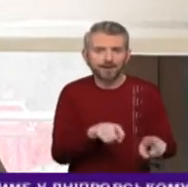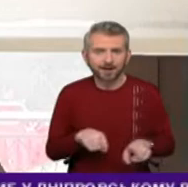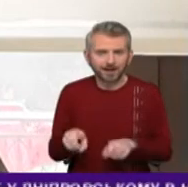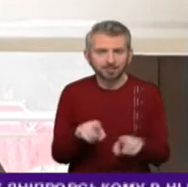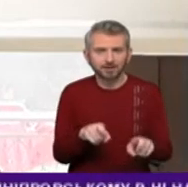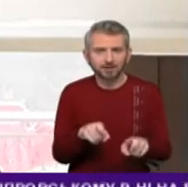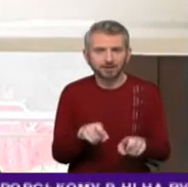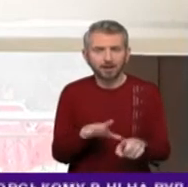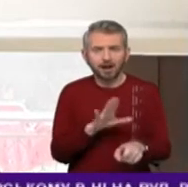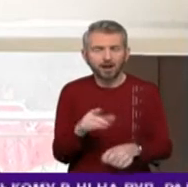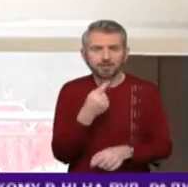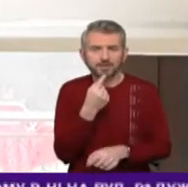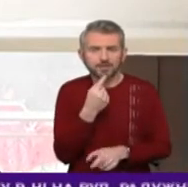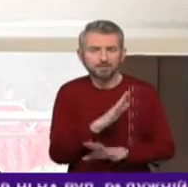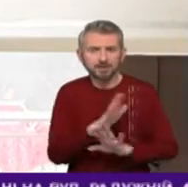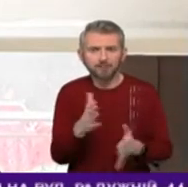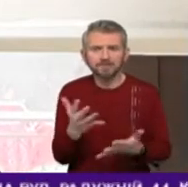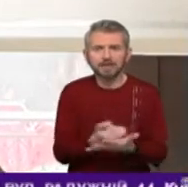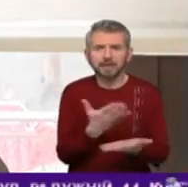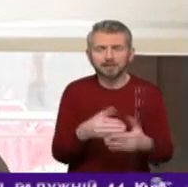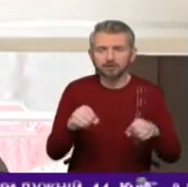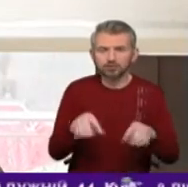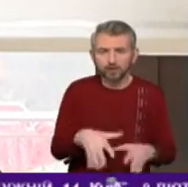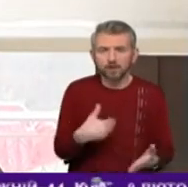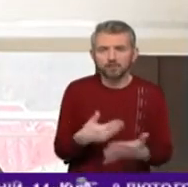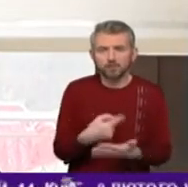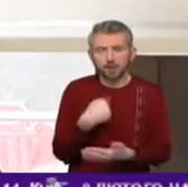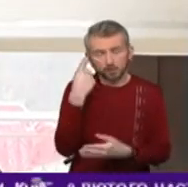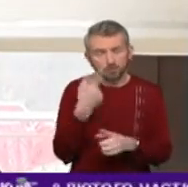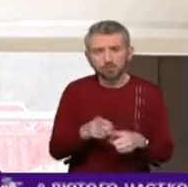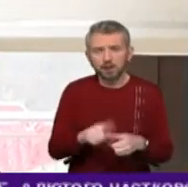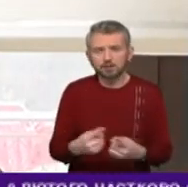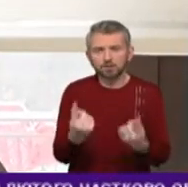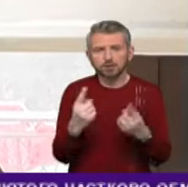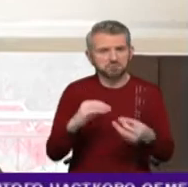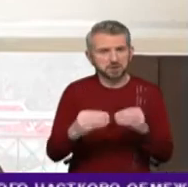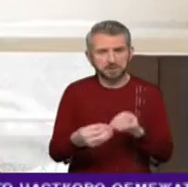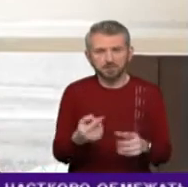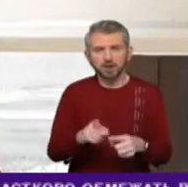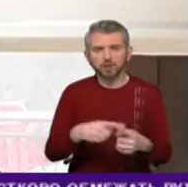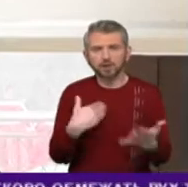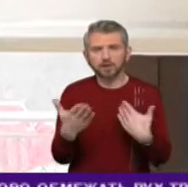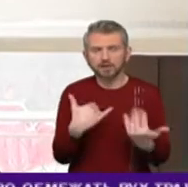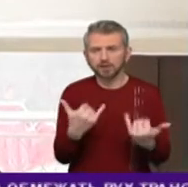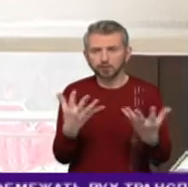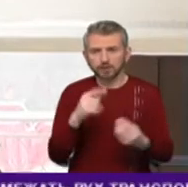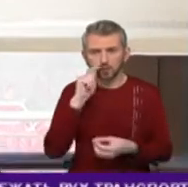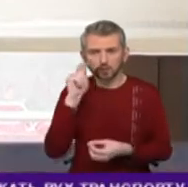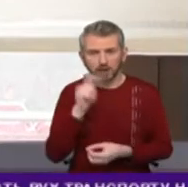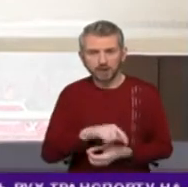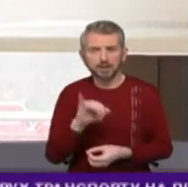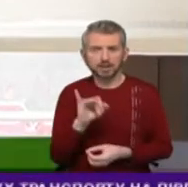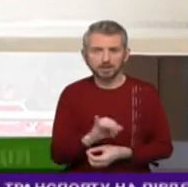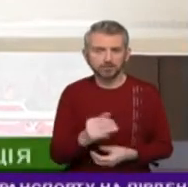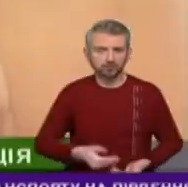не пытаемся найти какие-то решения. Вот, я думаю, это большой проблем, который касается на сегодняшний день Украины и